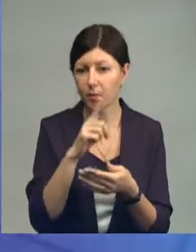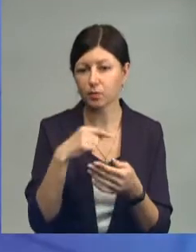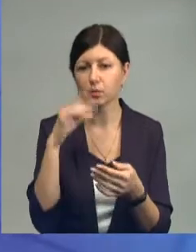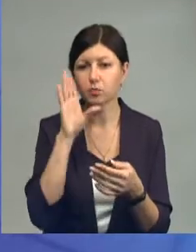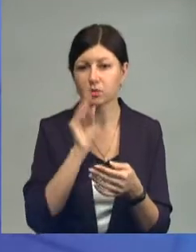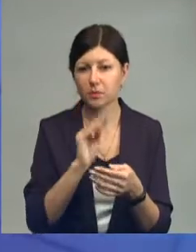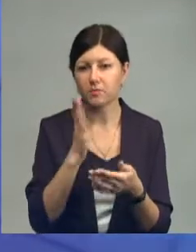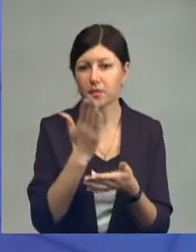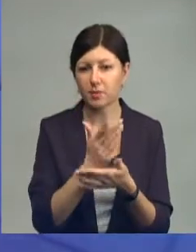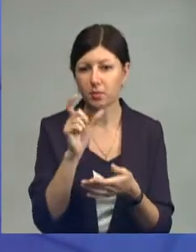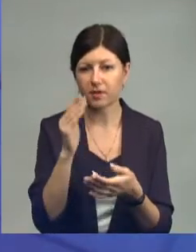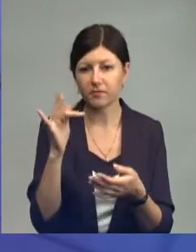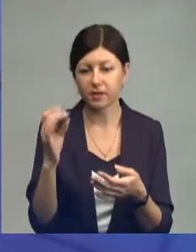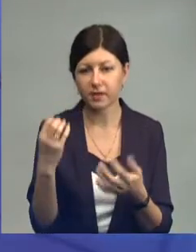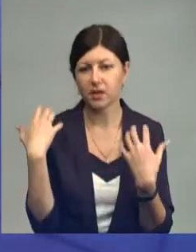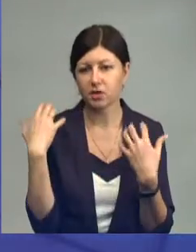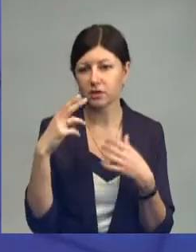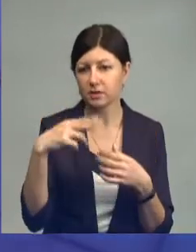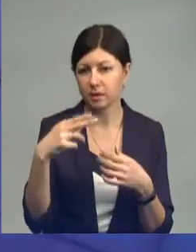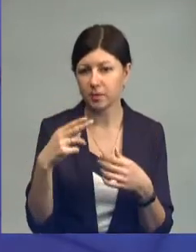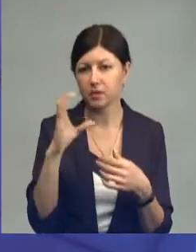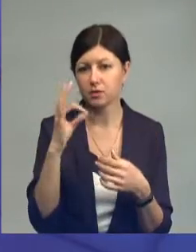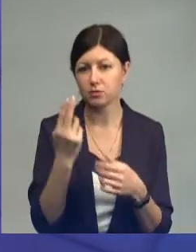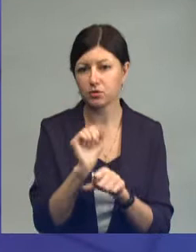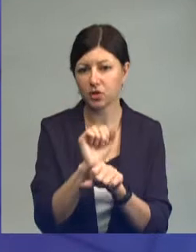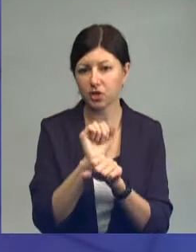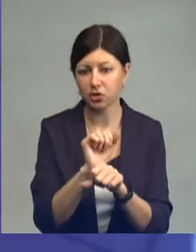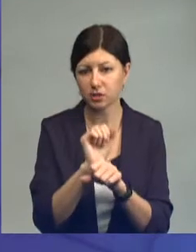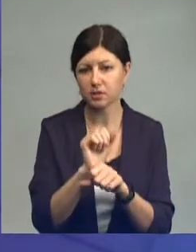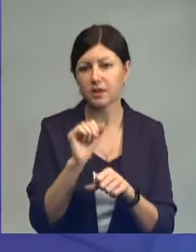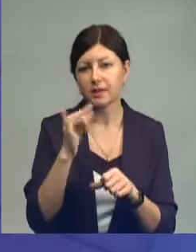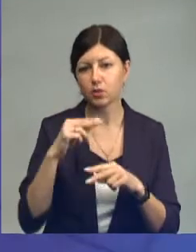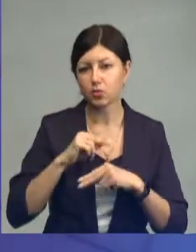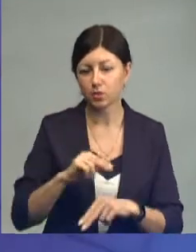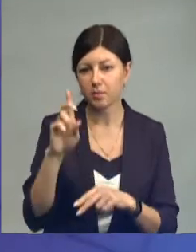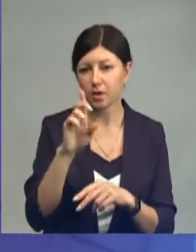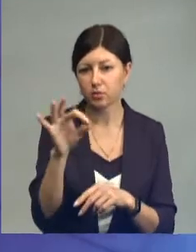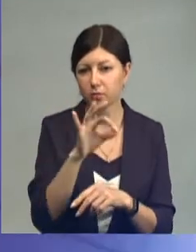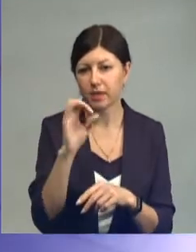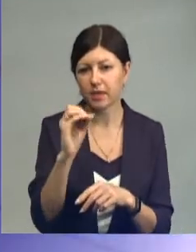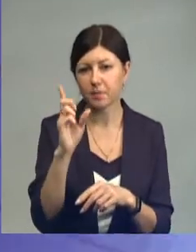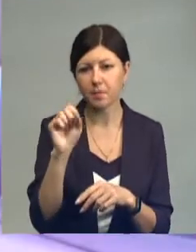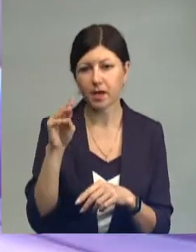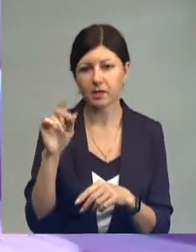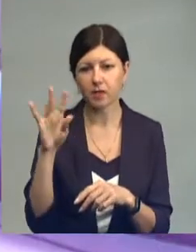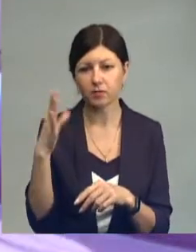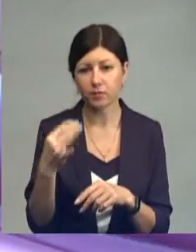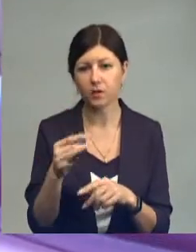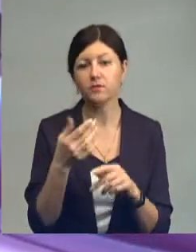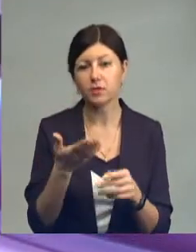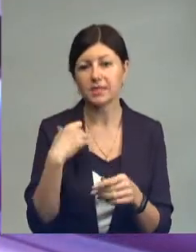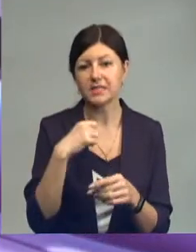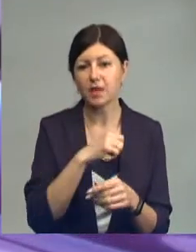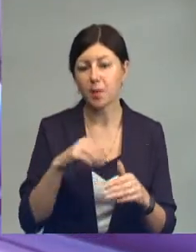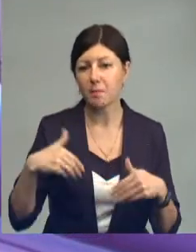исполняющий обязанности начальника департамента социальной защиты населения и труда белгородской области или не батанова вот самая полезная